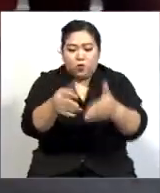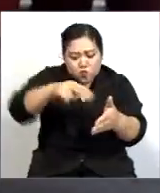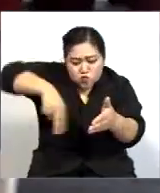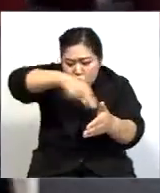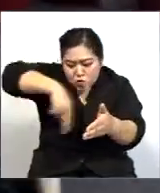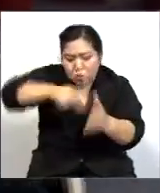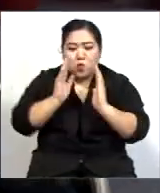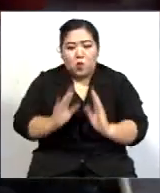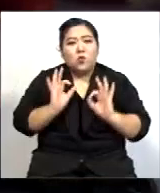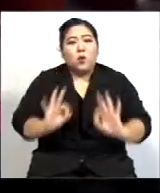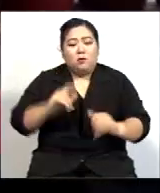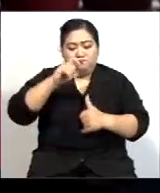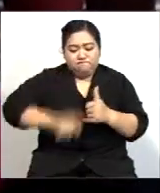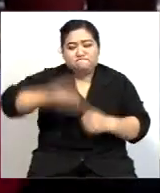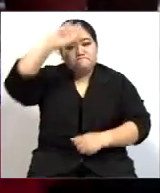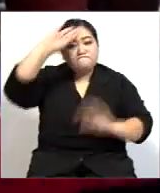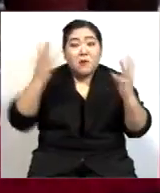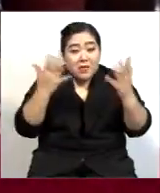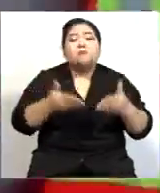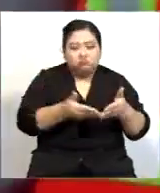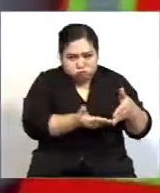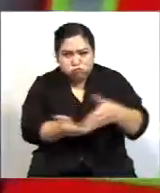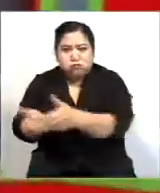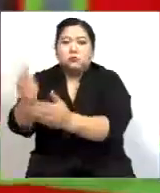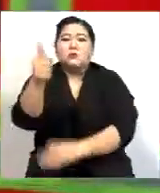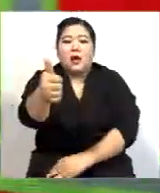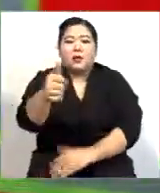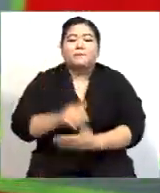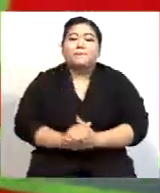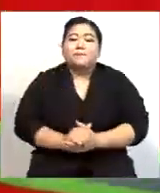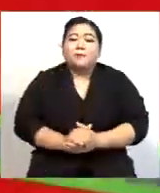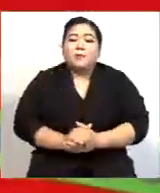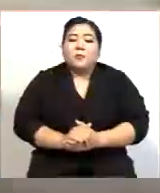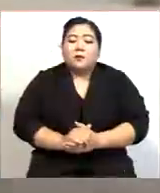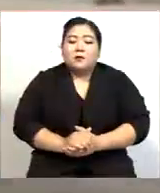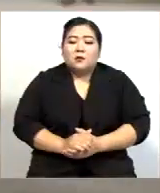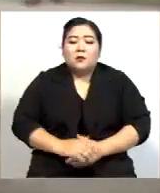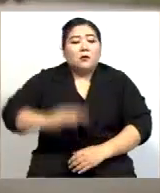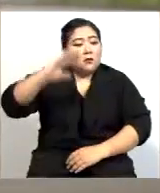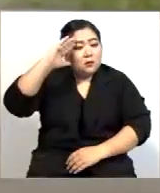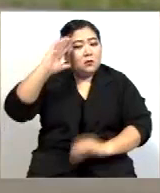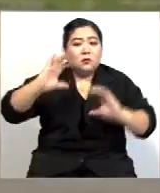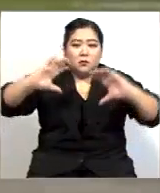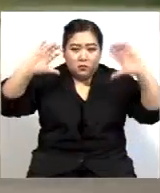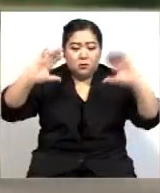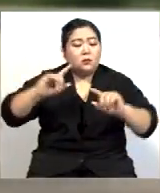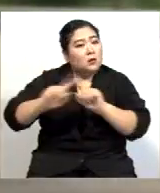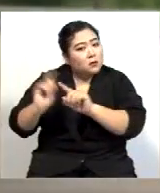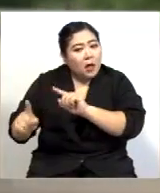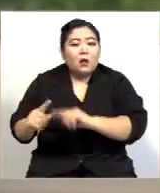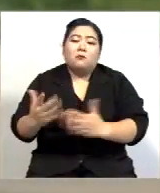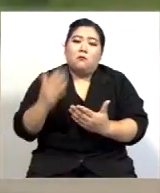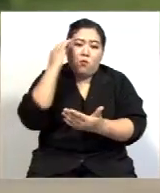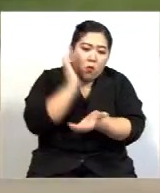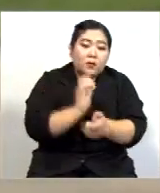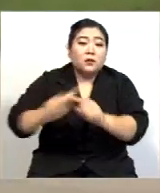ให้เรือนั้นแล่นออกจากท่าได้ส่วนเจ้าหน้าที่ของโบลิเวียเข้าร่วมการฝึกซ้อมเพื่อเตรียมความพร้อมในการควบคุมการแพร่ระบาด